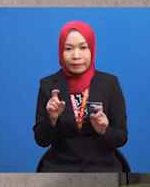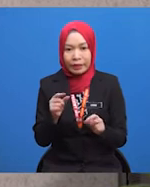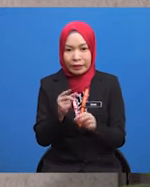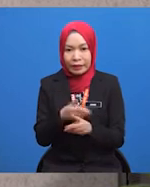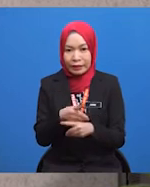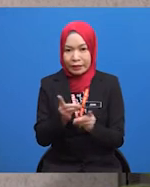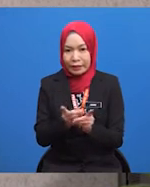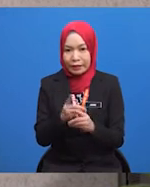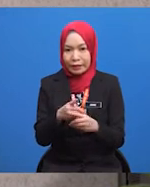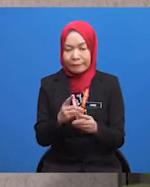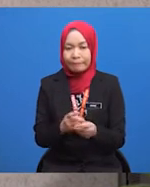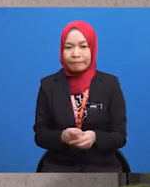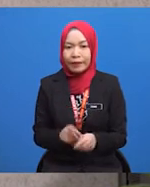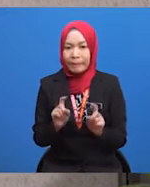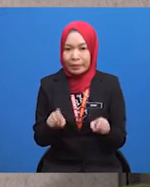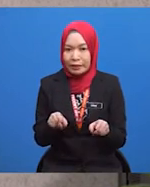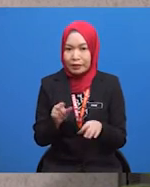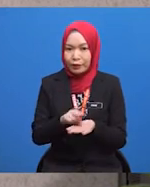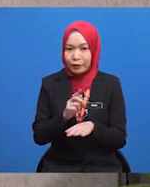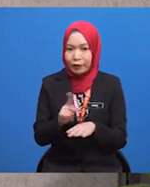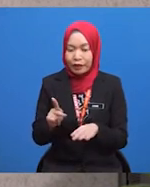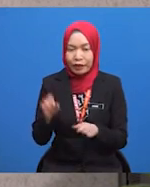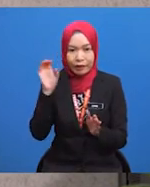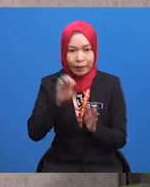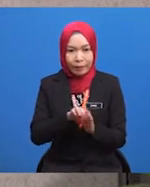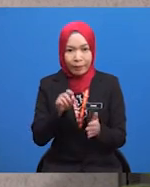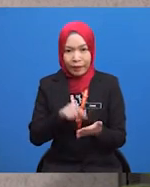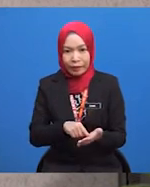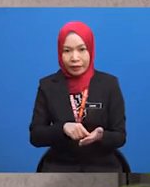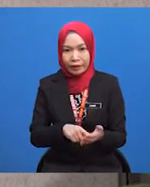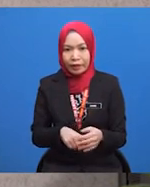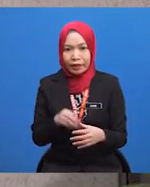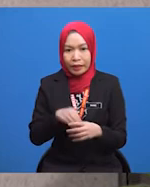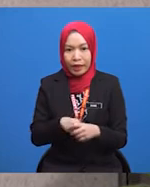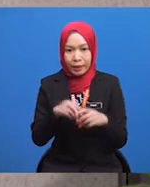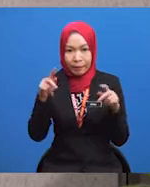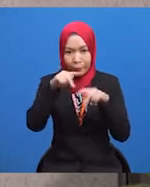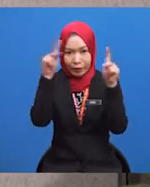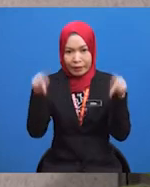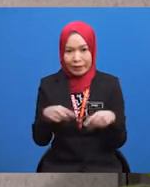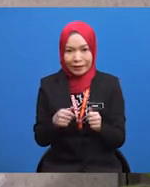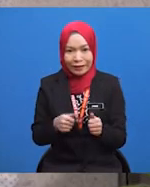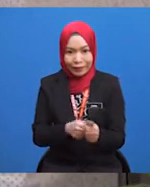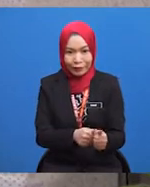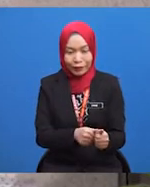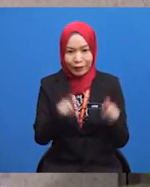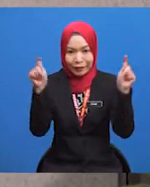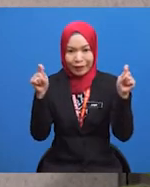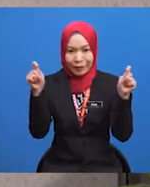ini untuk dimasukkan ke dalam poster mengikut tema dan kreativiti